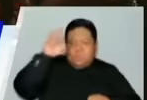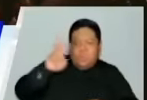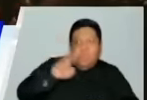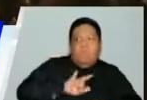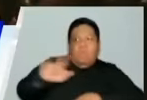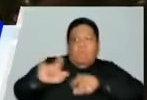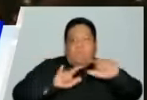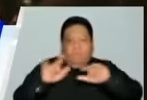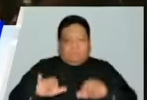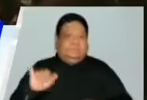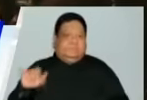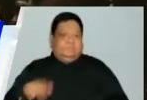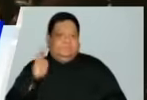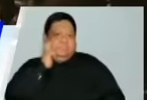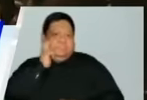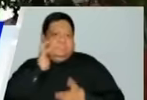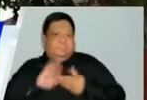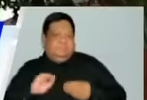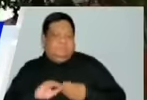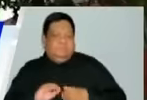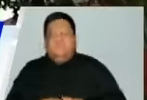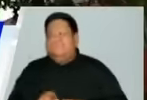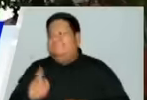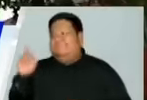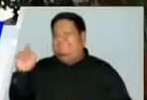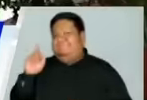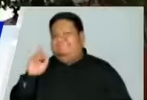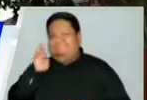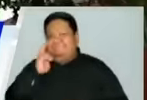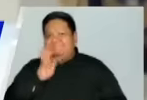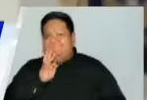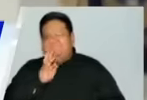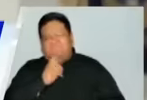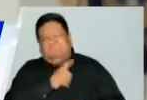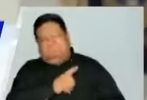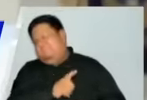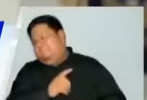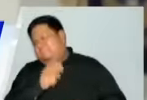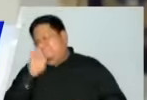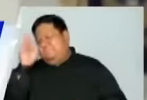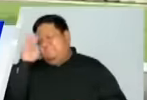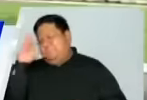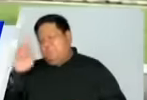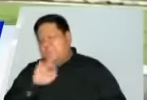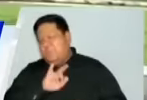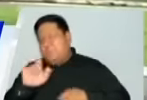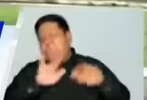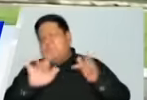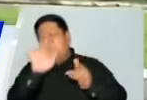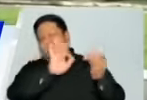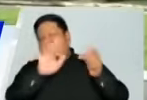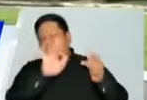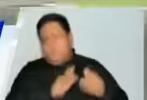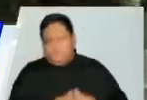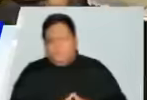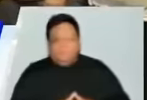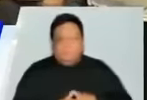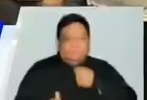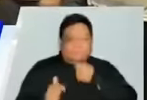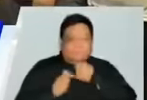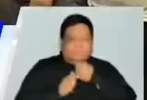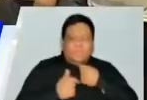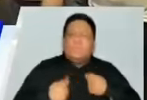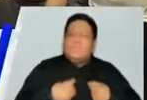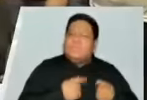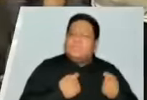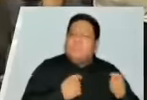Si Marcos, pasyal-pasyal na lang yan. Sinusubukan pa naming makuha ang panig ng Malacanang tungkol sa mga sinabi ni Duterte. Dumalo